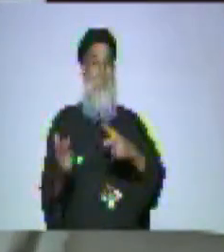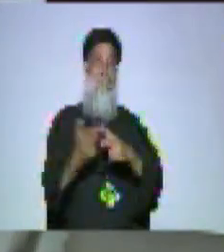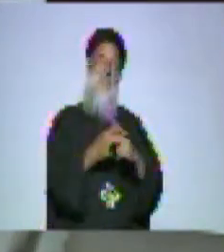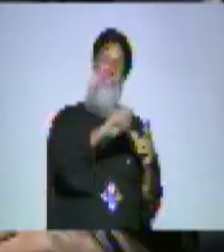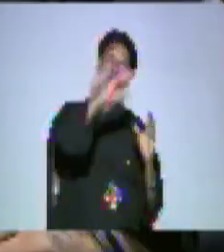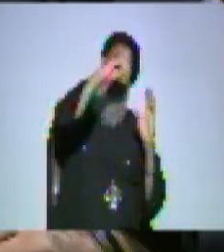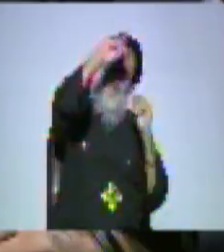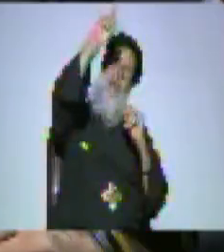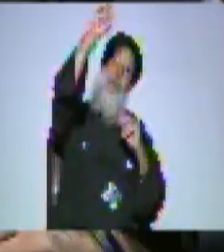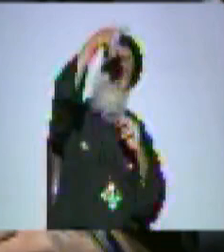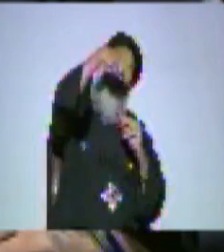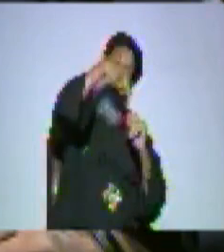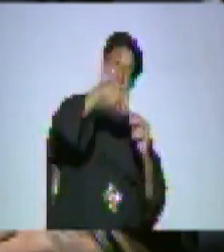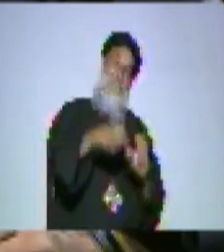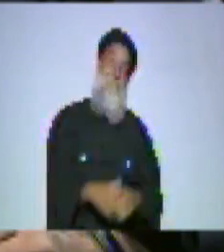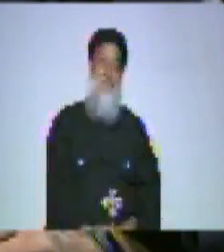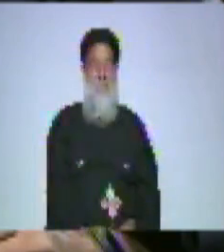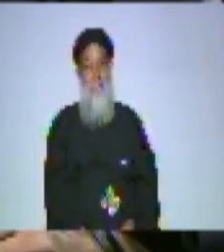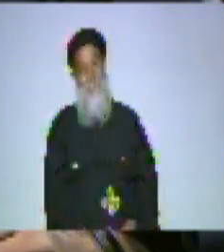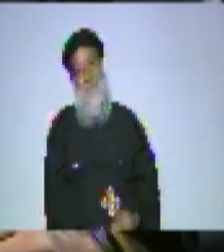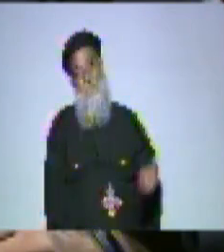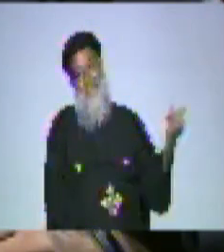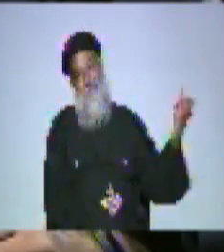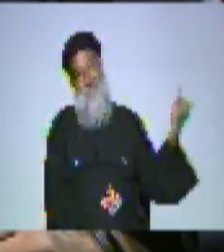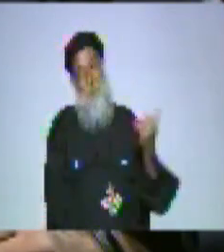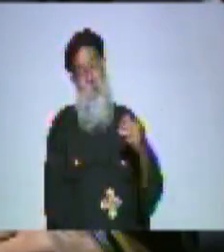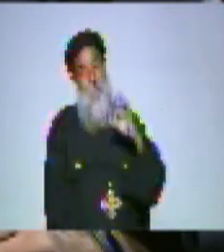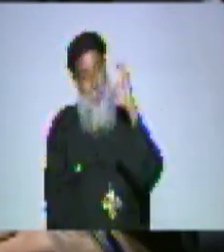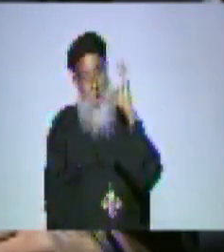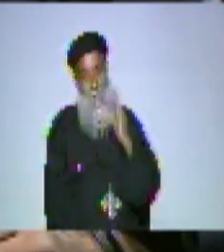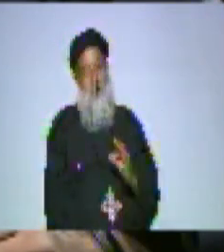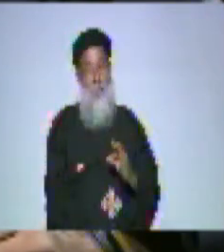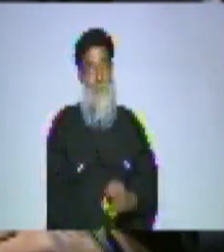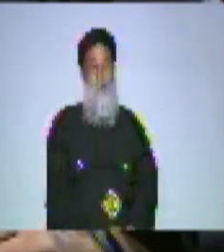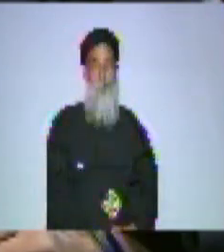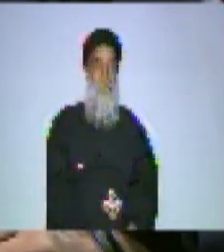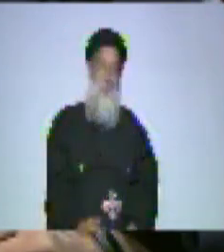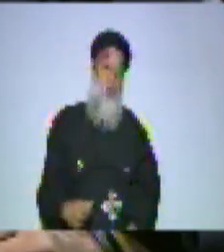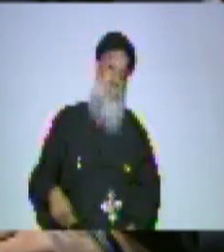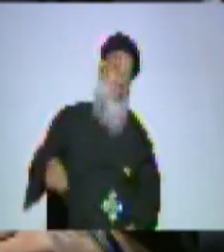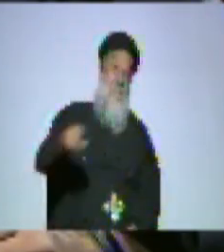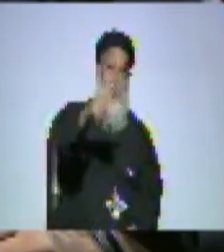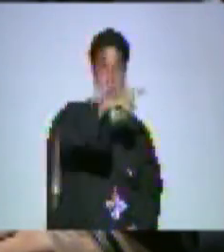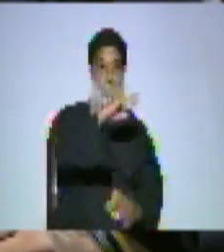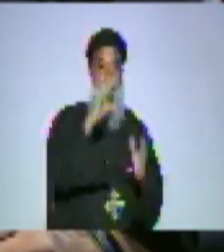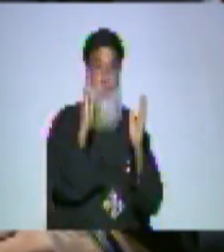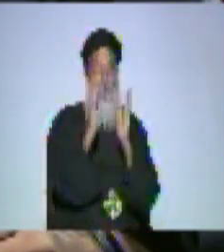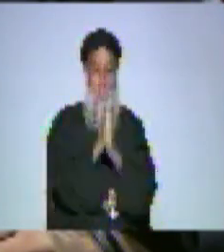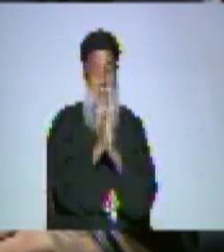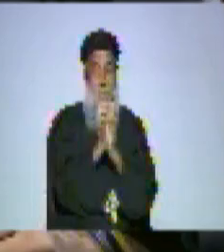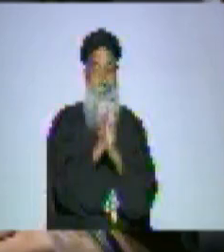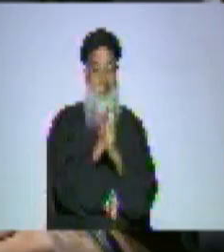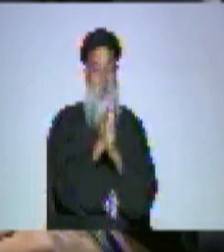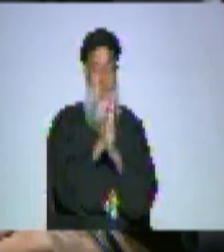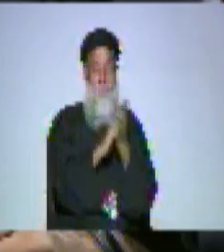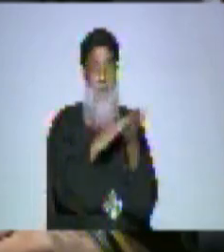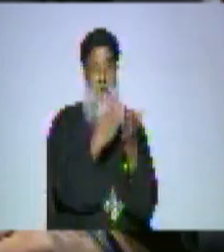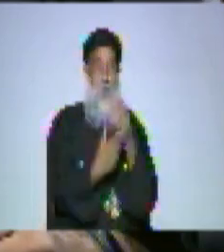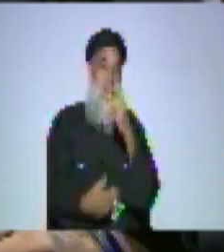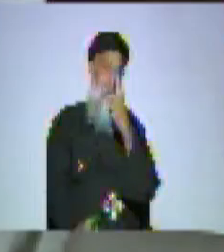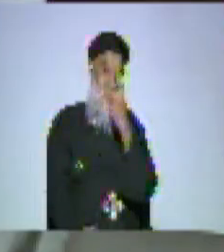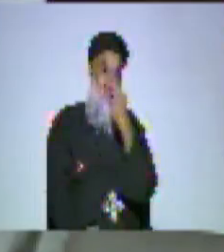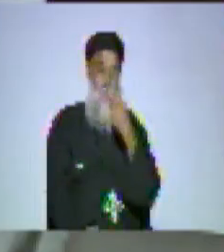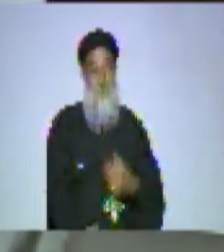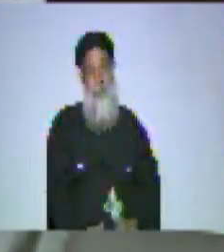في ضروره رد في كل الاحوال حتى لو كلنا بنصلي باللغه واحده كلنا فاهمينها